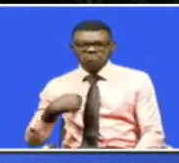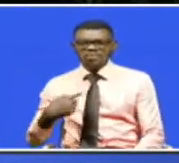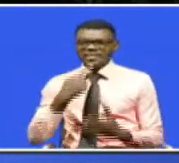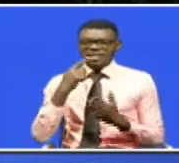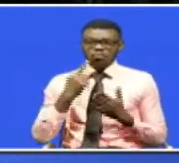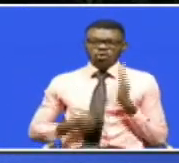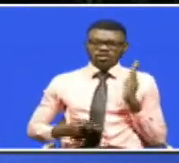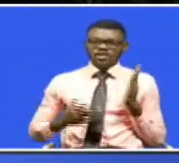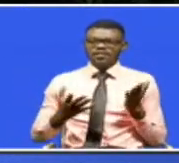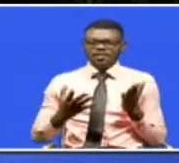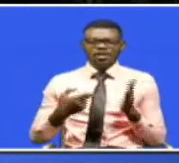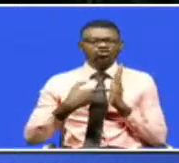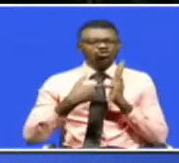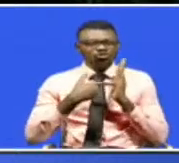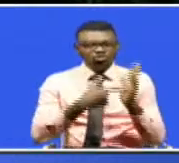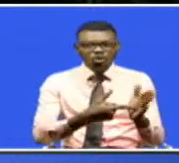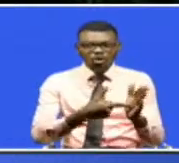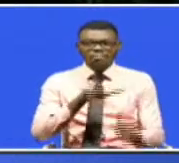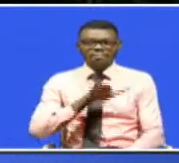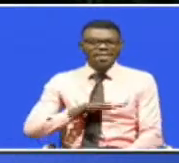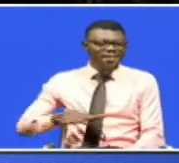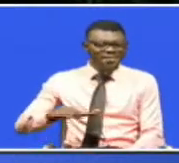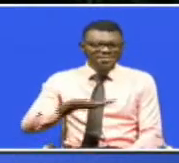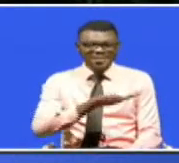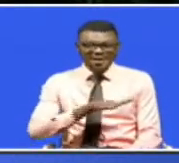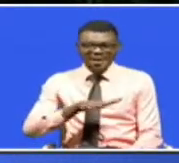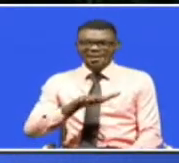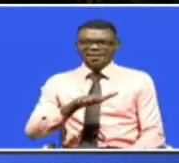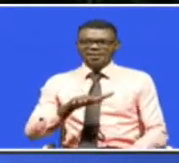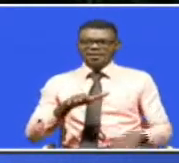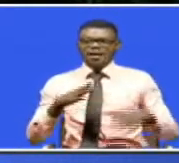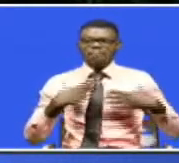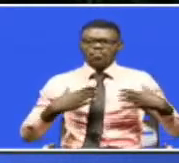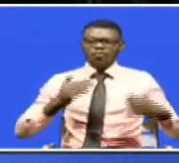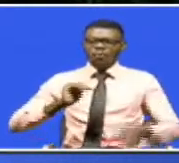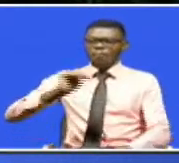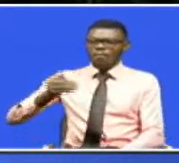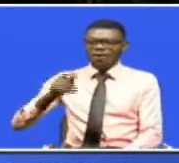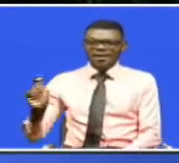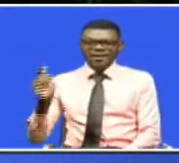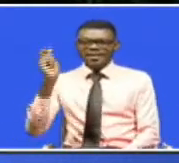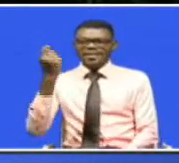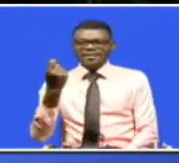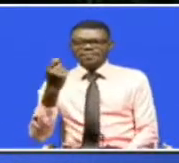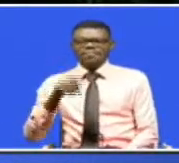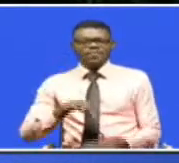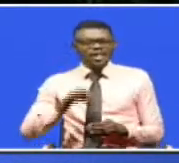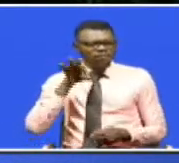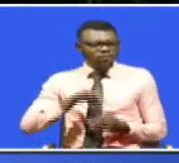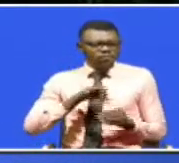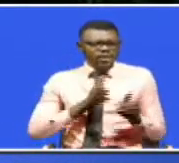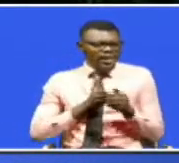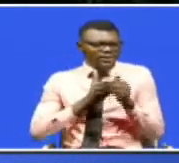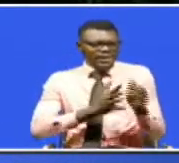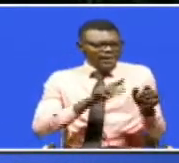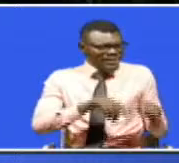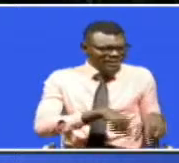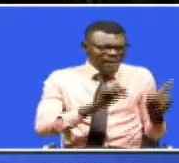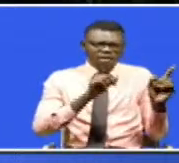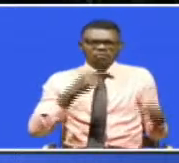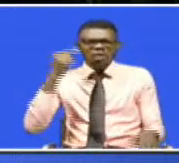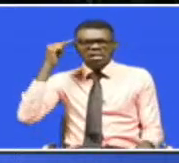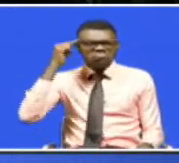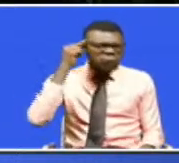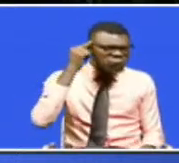hii ina ishara kuwa wenyeji wa Mlima Kenya wanaweza jichagulia viongozi bila kushurutishwa na